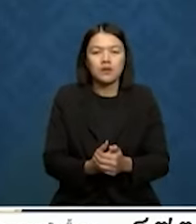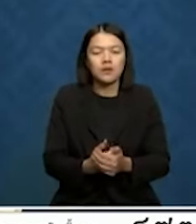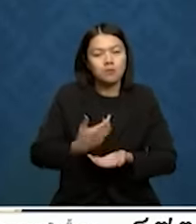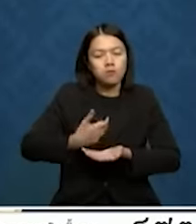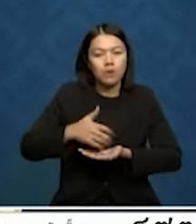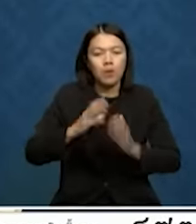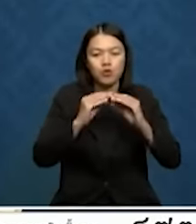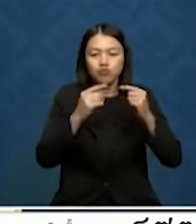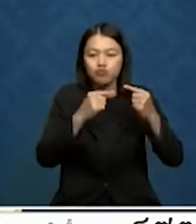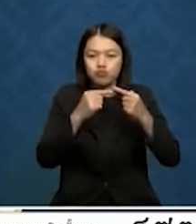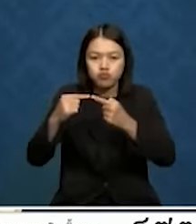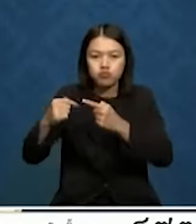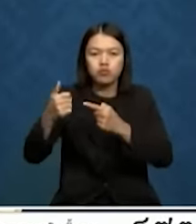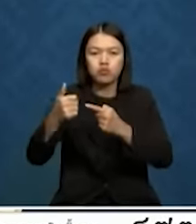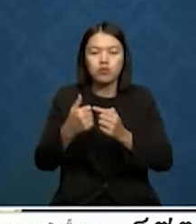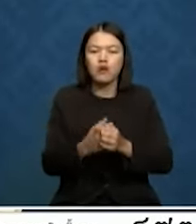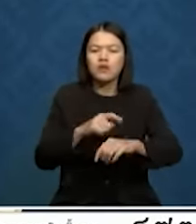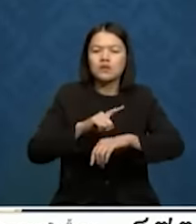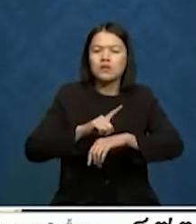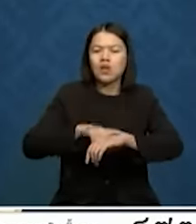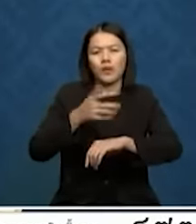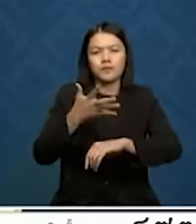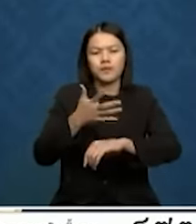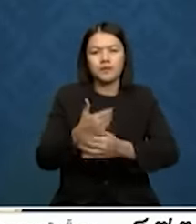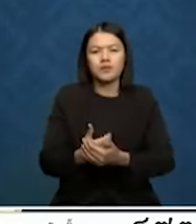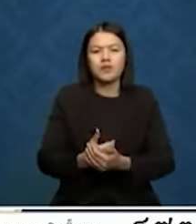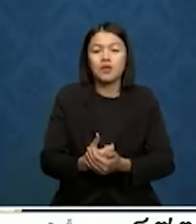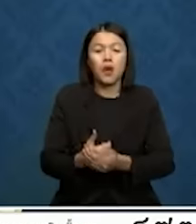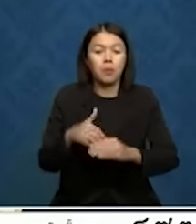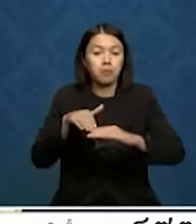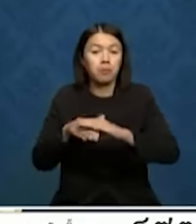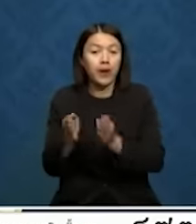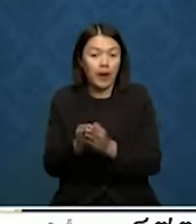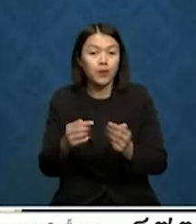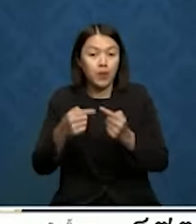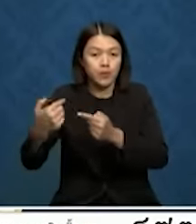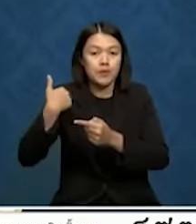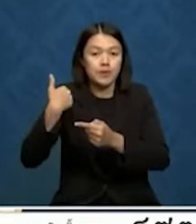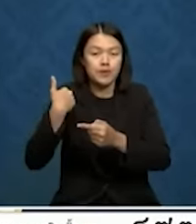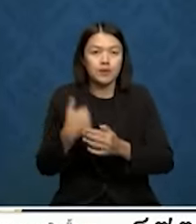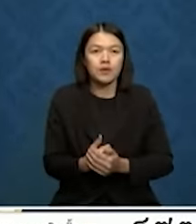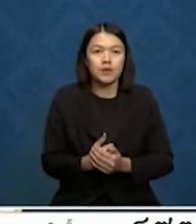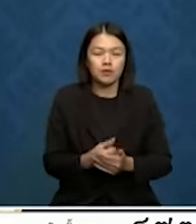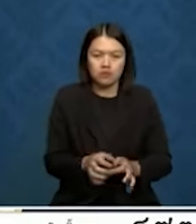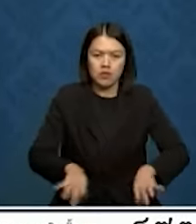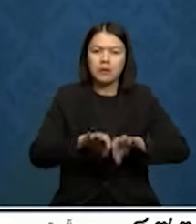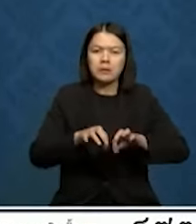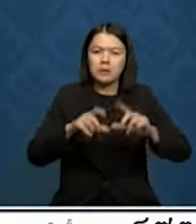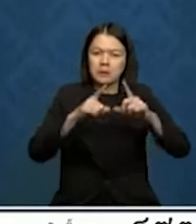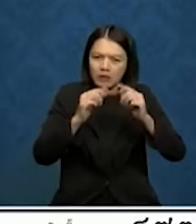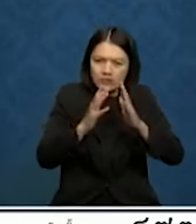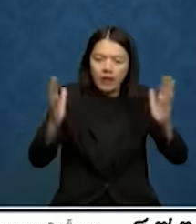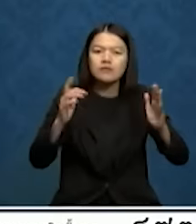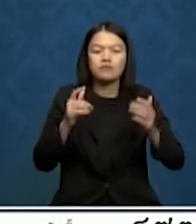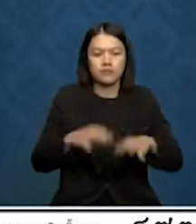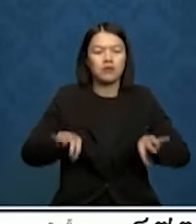ให้ไปต่อได้ผมคิดว่าก็คงเสียเวลาสภาไม่มากแล้วก็จะมีการลงมติเป็นการต่อไปแล้วผมคิดว่านี่คือเรื่องใหญ่นะครับเป็นการเ